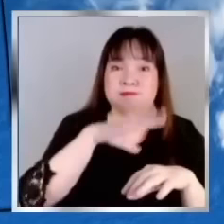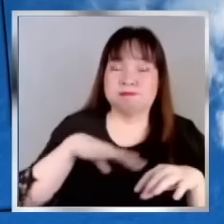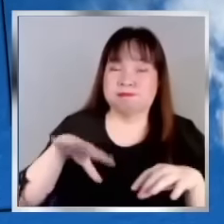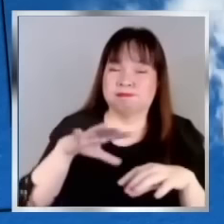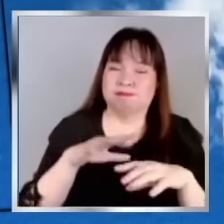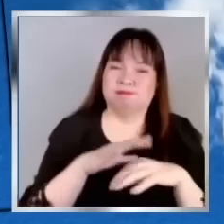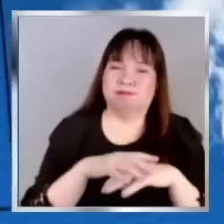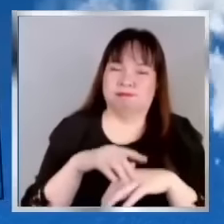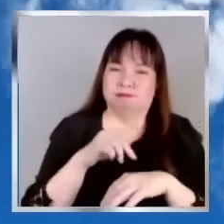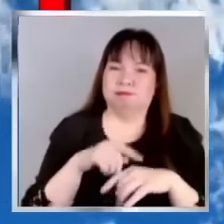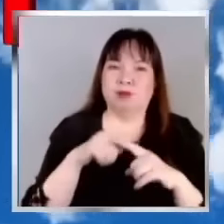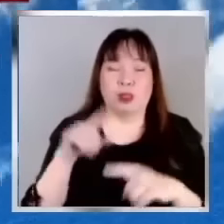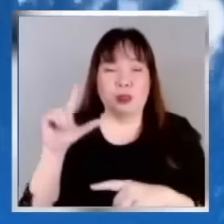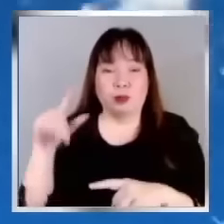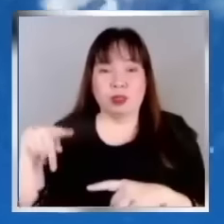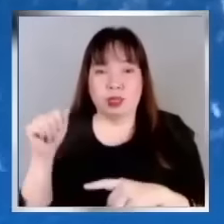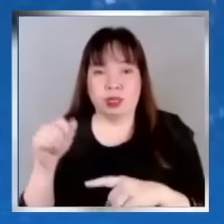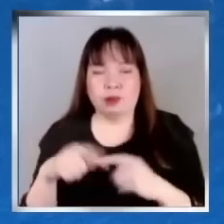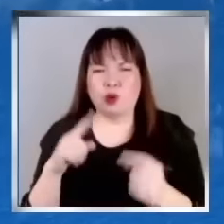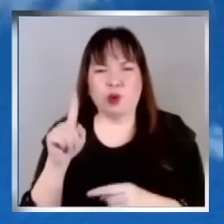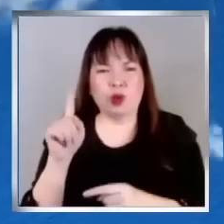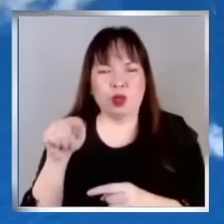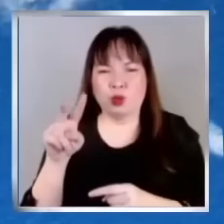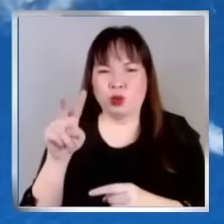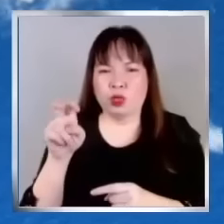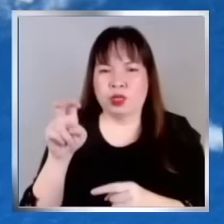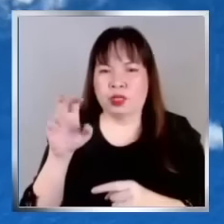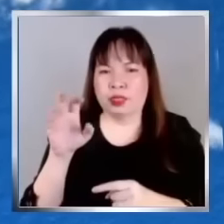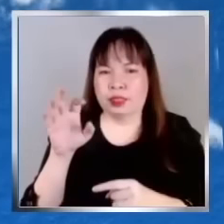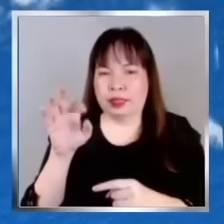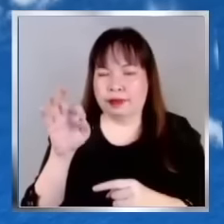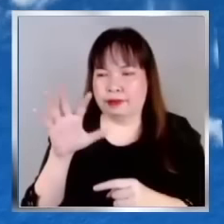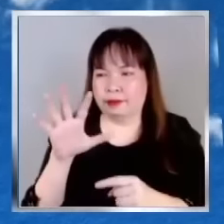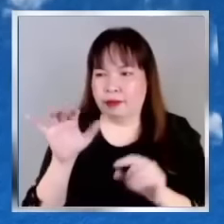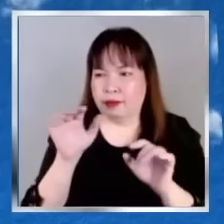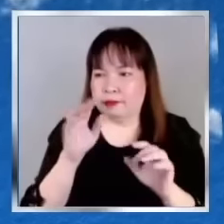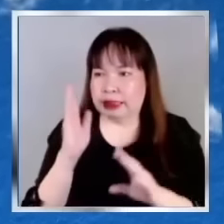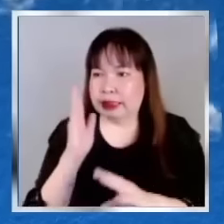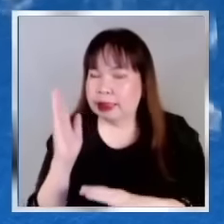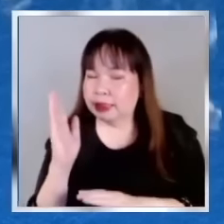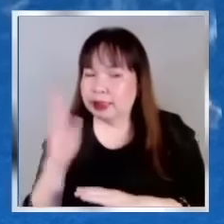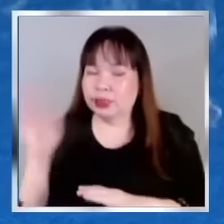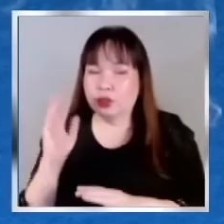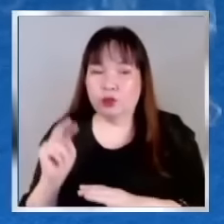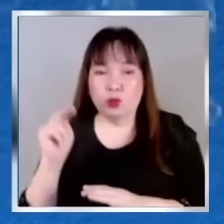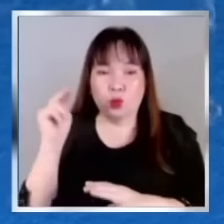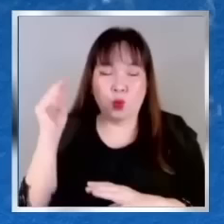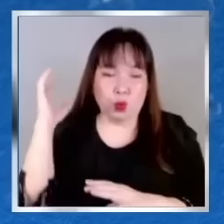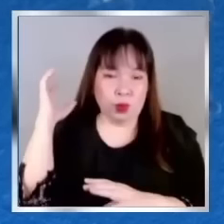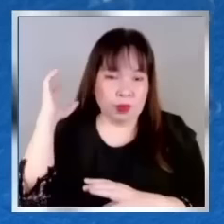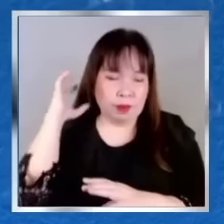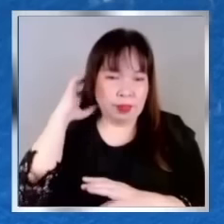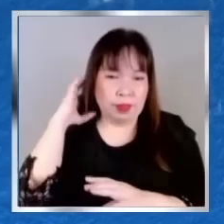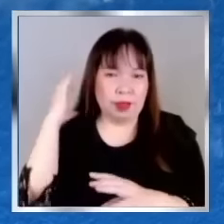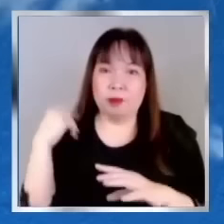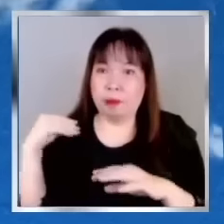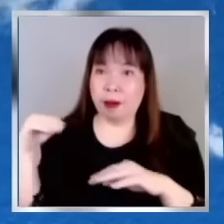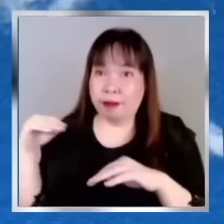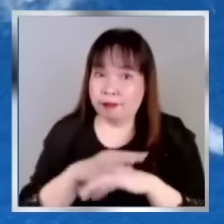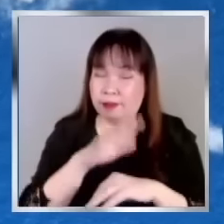nasa 1,295 kilometers east of northern Mindanao. Sa ngayon, wala pa itong direktang epekto sa bansa. Pero ayon sa